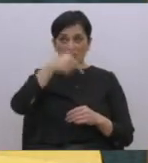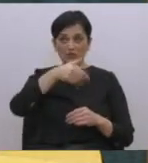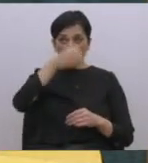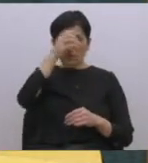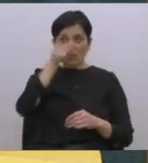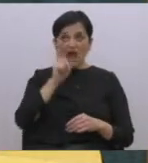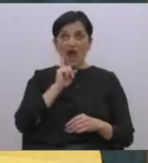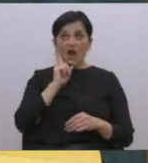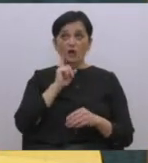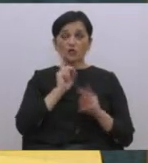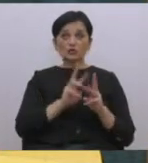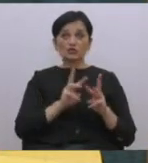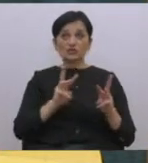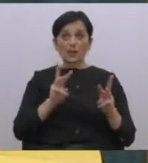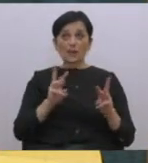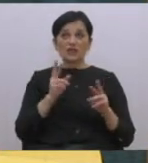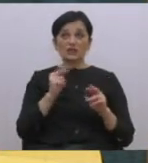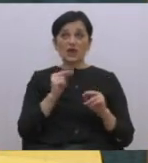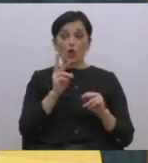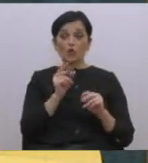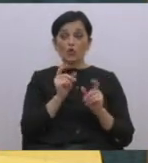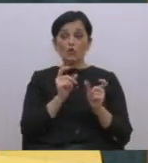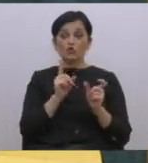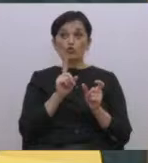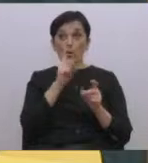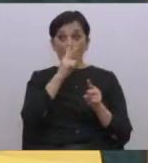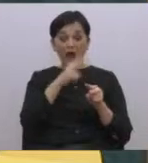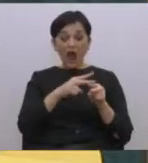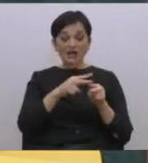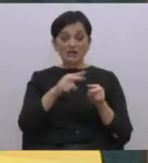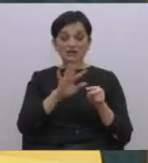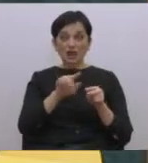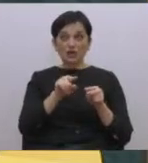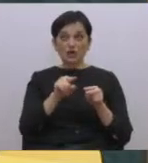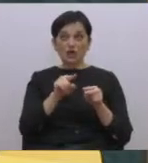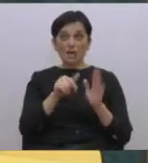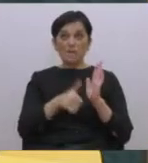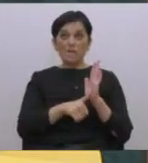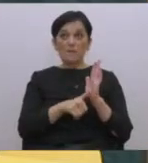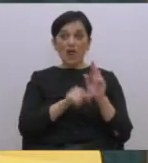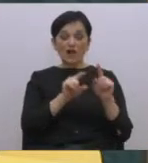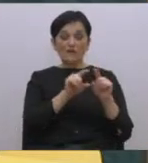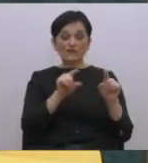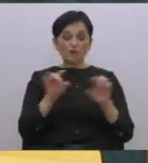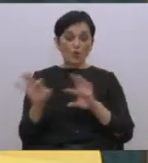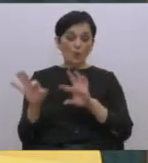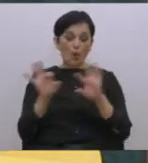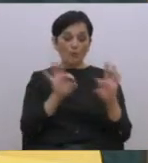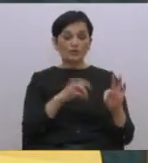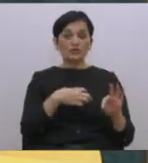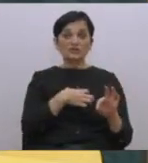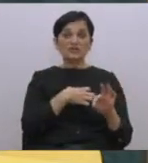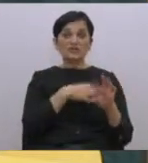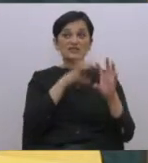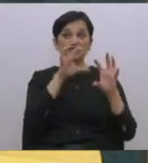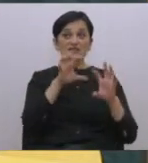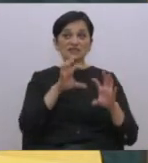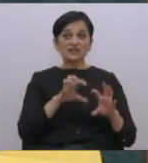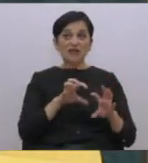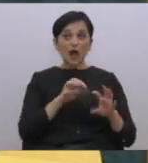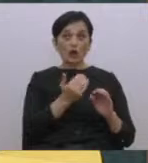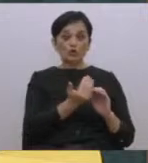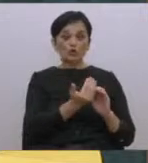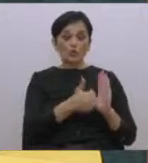და ახალგაზრდობის სამინისტრო და კოდიფიცირებულ ვარიანტში რომ არ დაიკარგოს, ჩაჯდება მეექვსე მუხლში და აისახება ძირითადი კანონის მეექვსე მუხლში